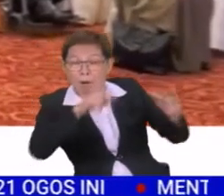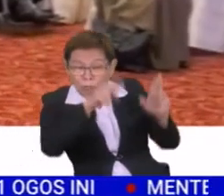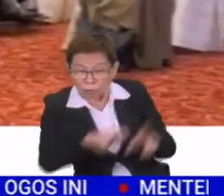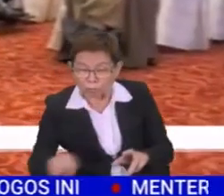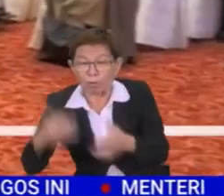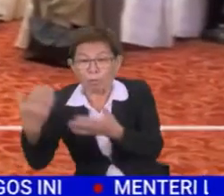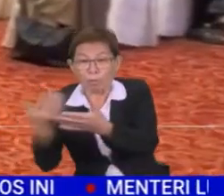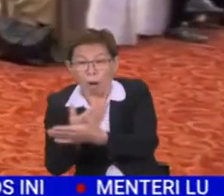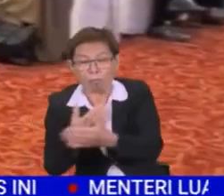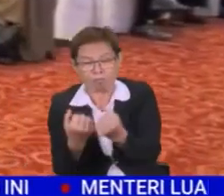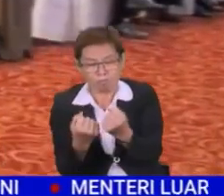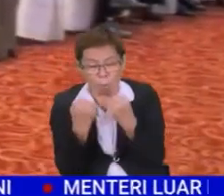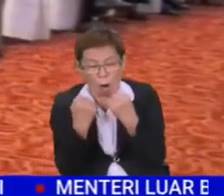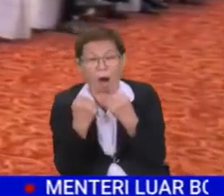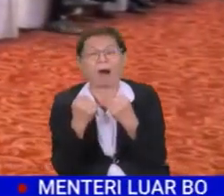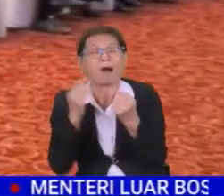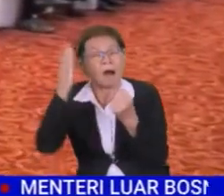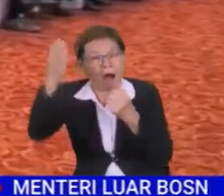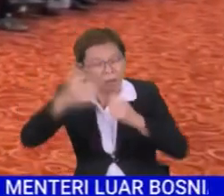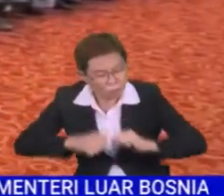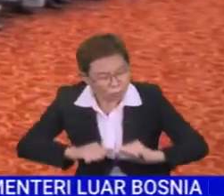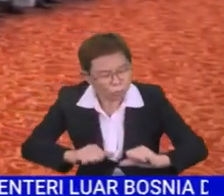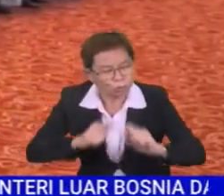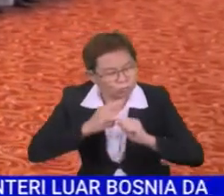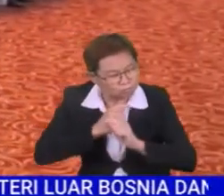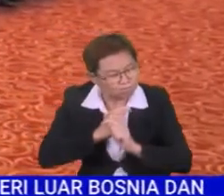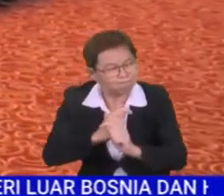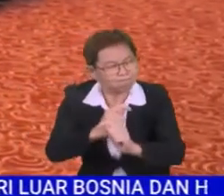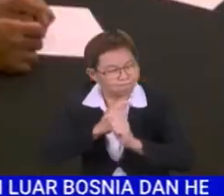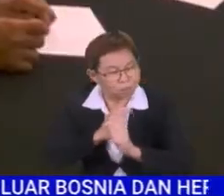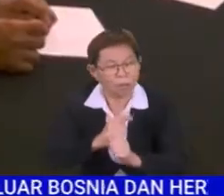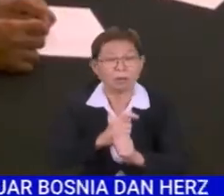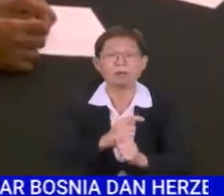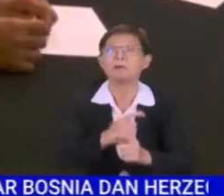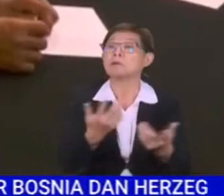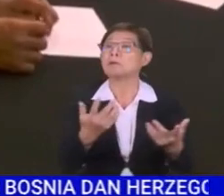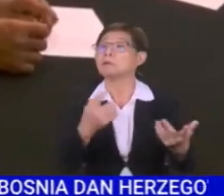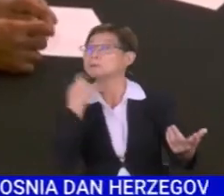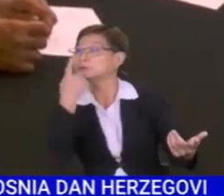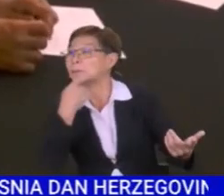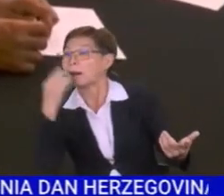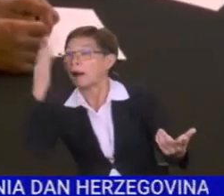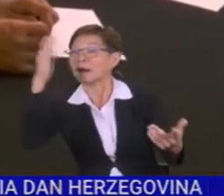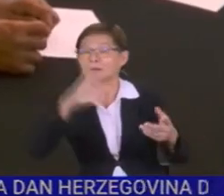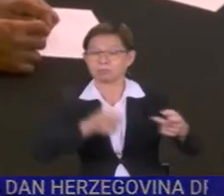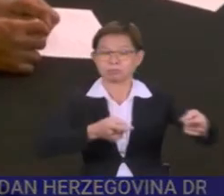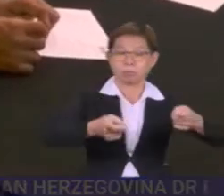rancangan pembaharuan itu kebal dan akan terus bertahan walaupun parti mana yang menjadi kerajaan.